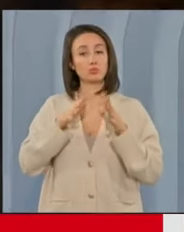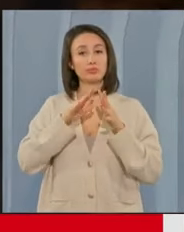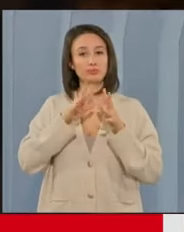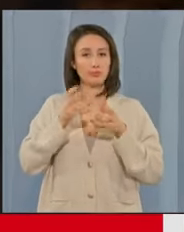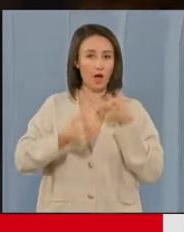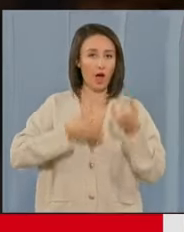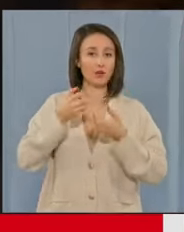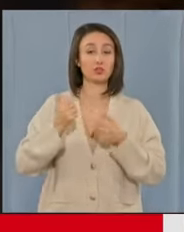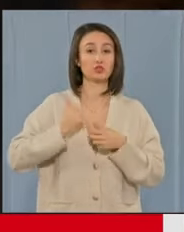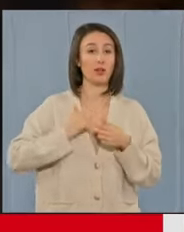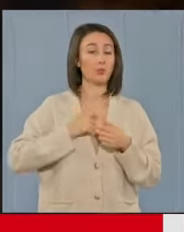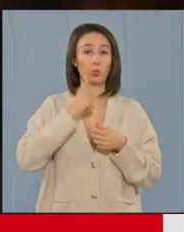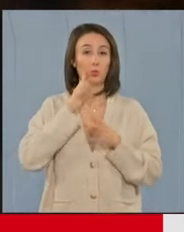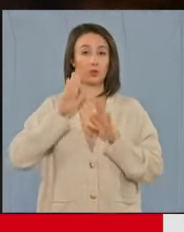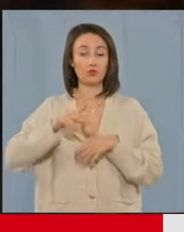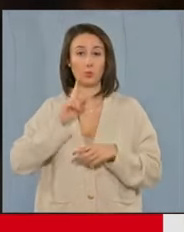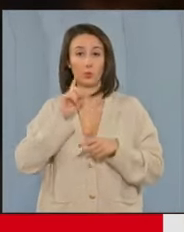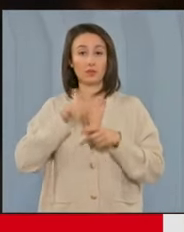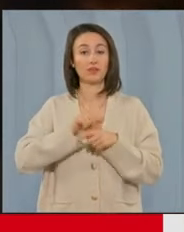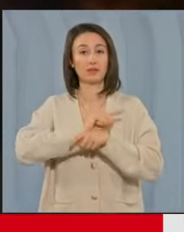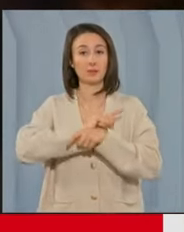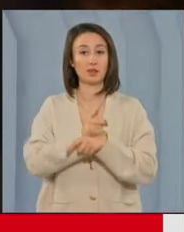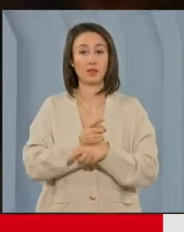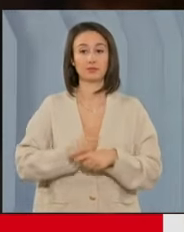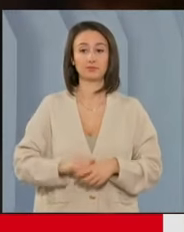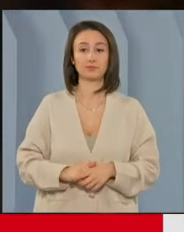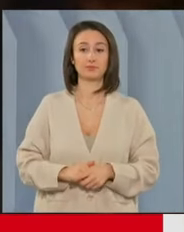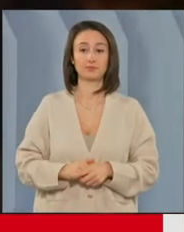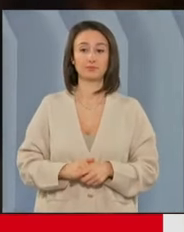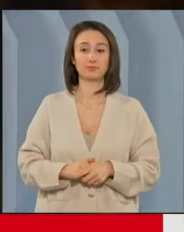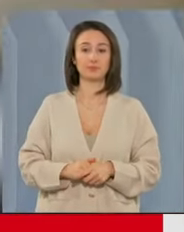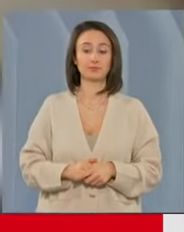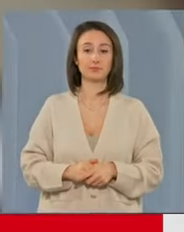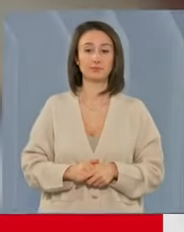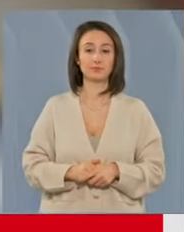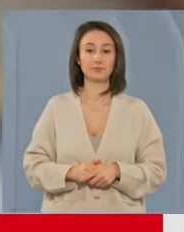fân, jandarmii n-au stat degeaba și au intervenit imediat.